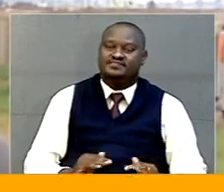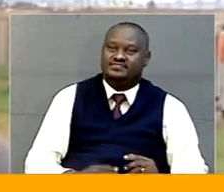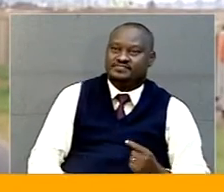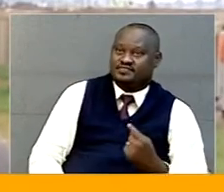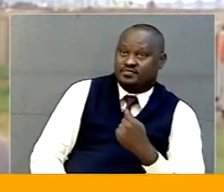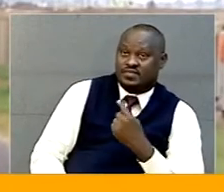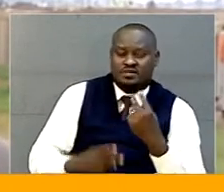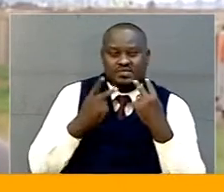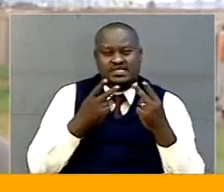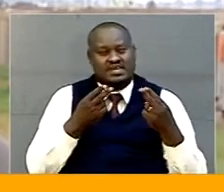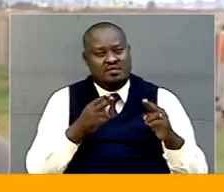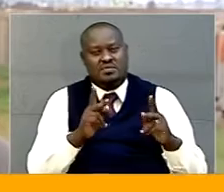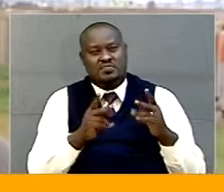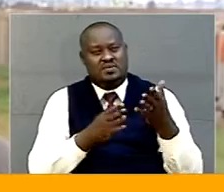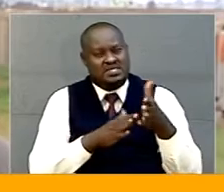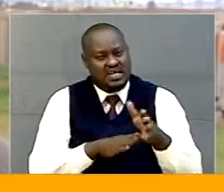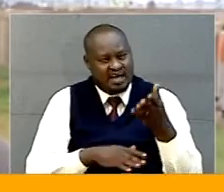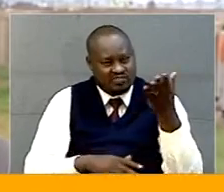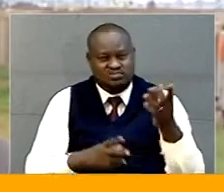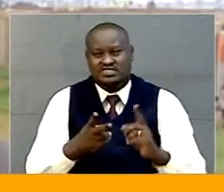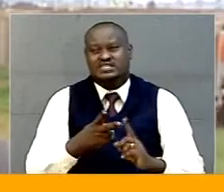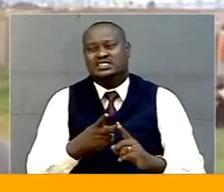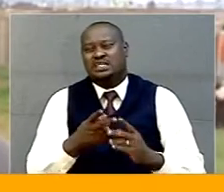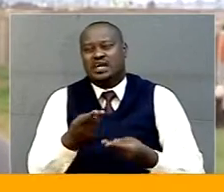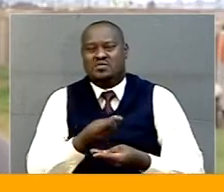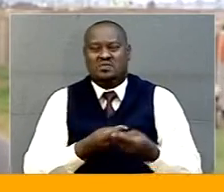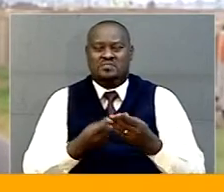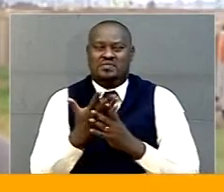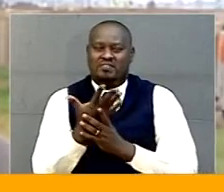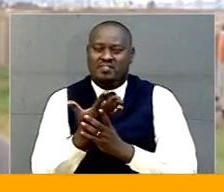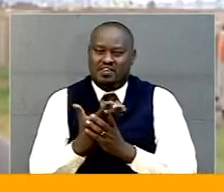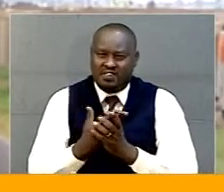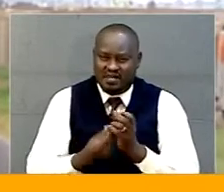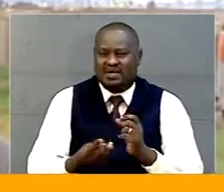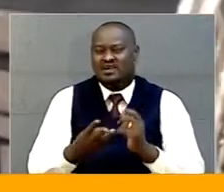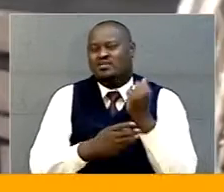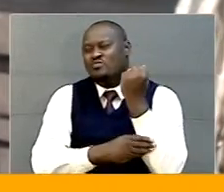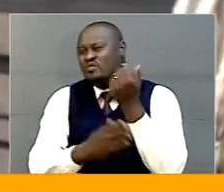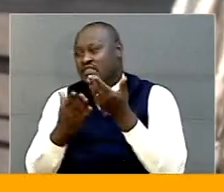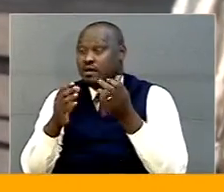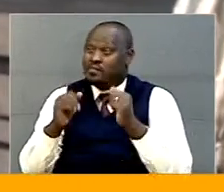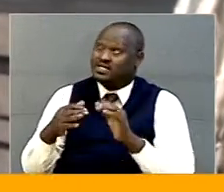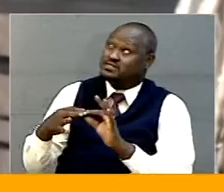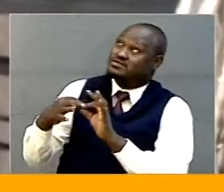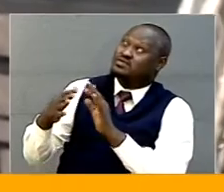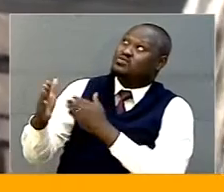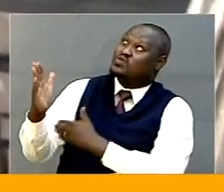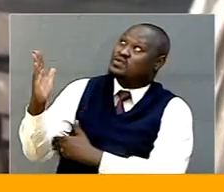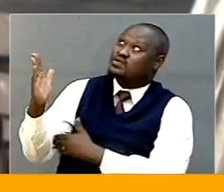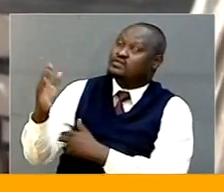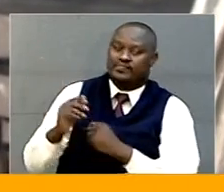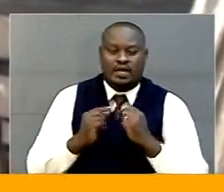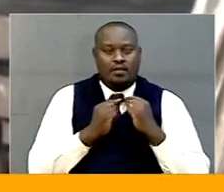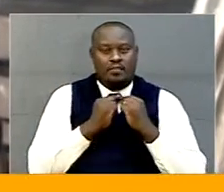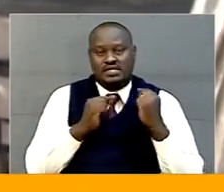obutemu buli muno okuttiŋŋana ebyenfuna biri wansi nnyo tetulina kye tusobola kukola watali Katonda. Pastor Diane Doreen